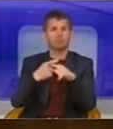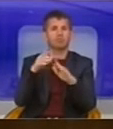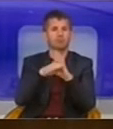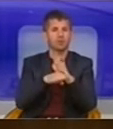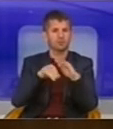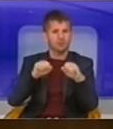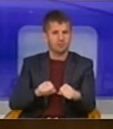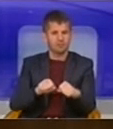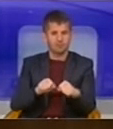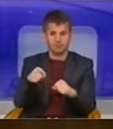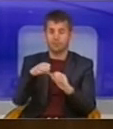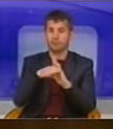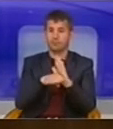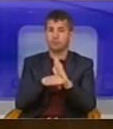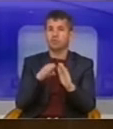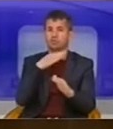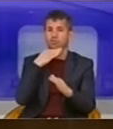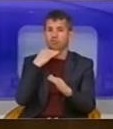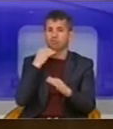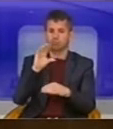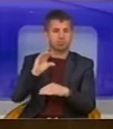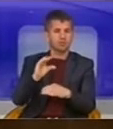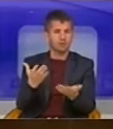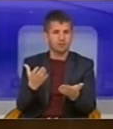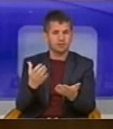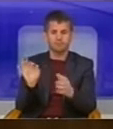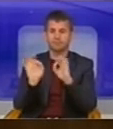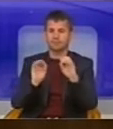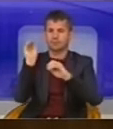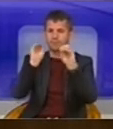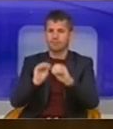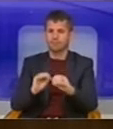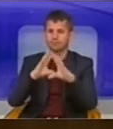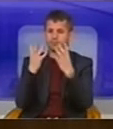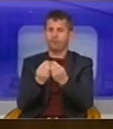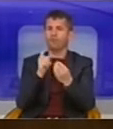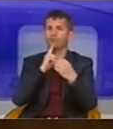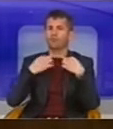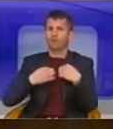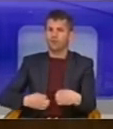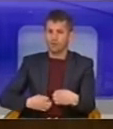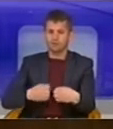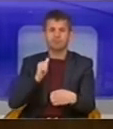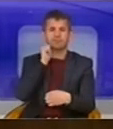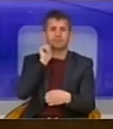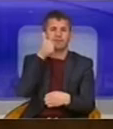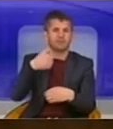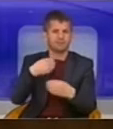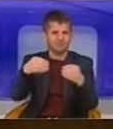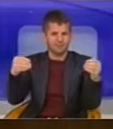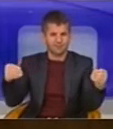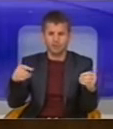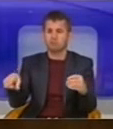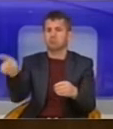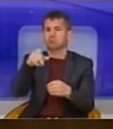qeveritar, i cili është një program voluminoz, i përgatitur dhe i hartuar nga shumë ekspertë, të prezantohet një ditë tjetër. Por kështu ka qenë